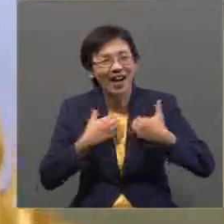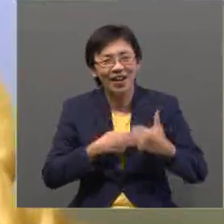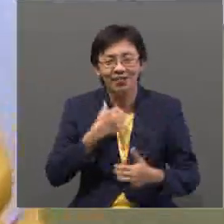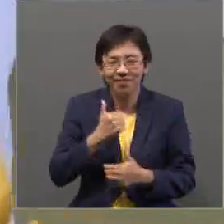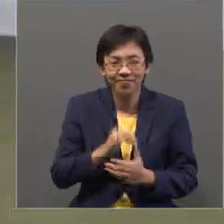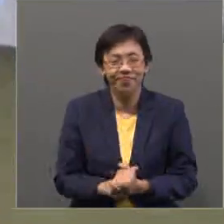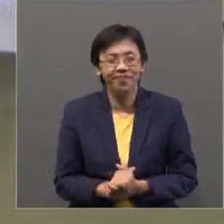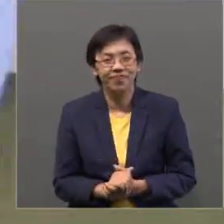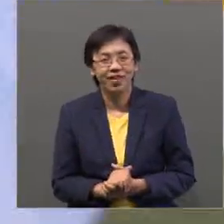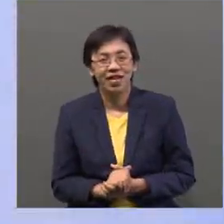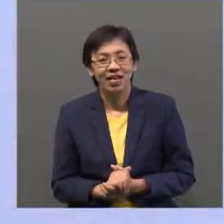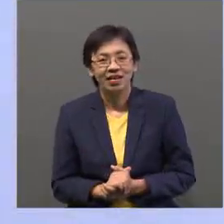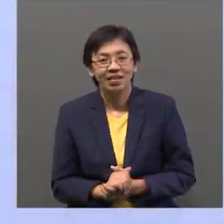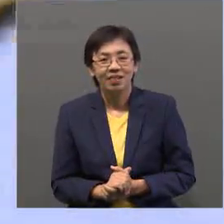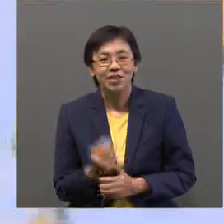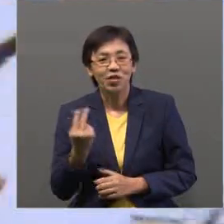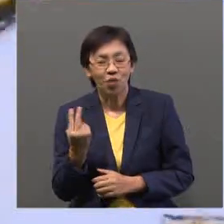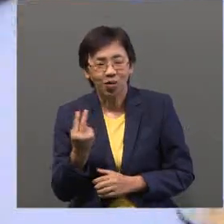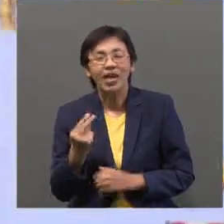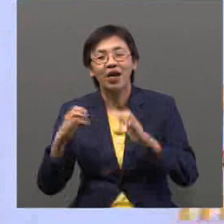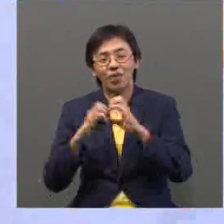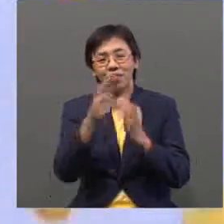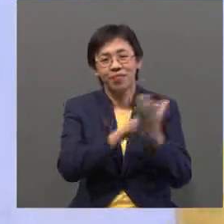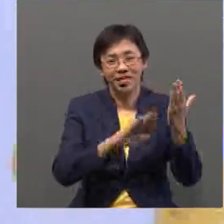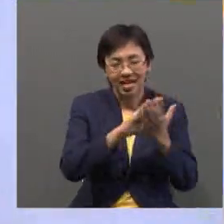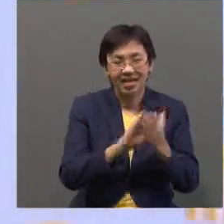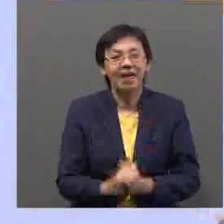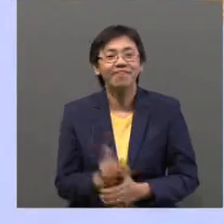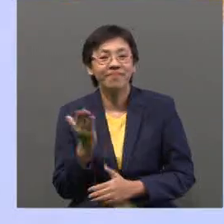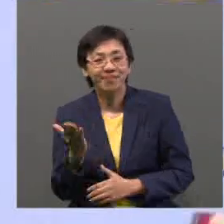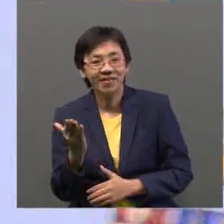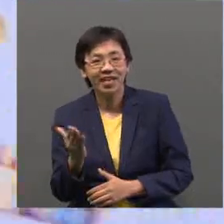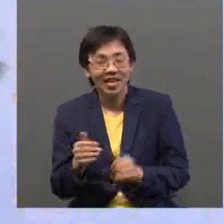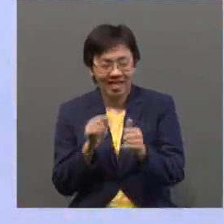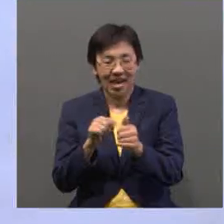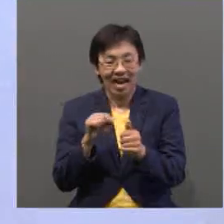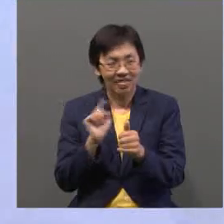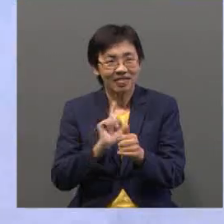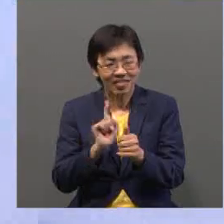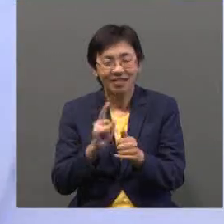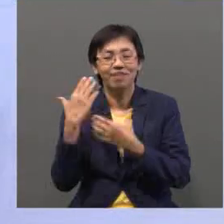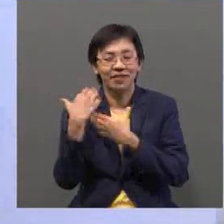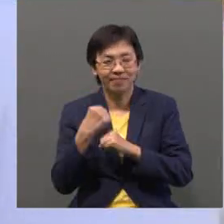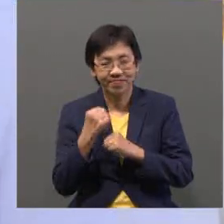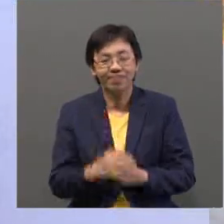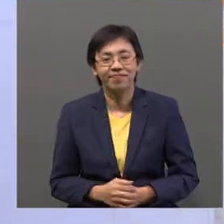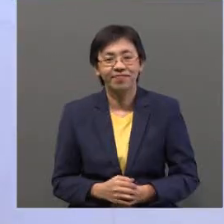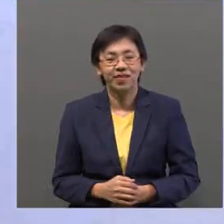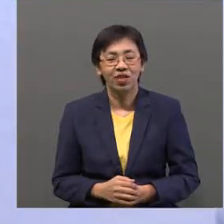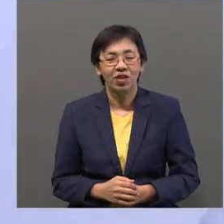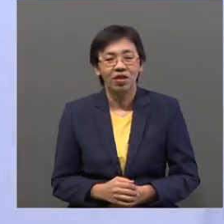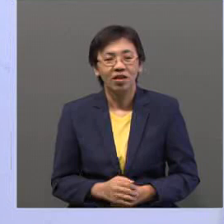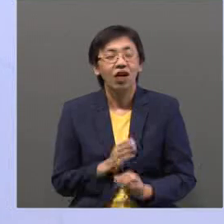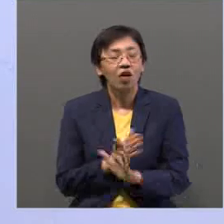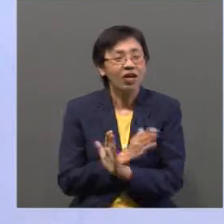ทรงศักดิ์ทองศรีกับคุณมนัญญาไทยเศรษฐ์ 2คนนี้ภูมิใจไทยนะคุณสาธิตปิตุเตชะเห็นไหมคะหันหลังอยู่ประชาธิปัตย์แล้วธาตุตอนก่อน